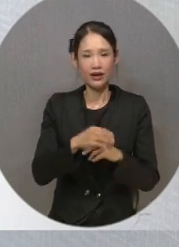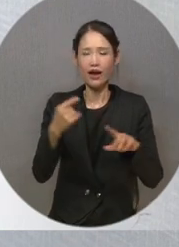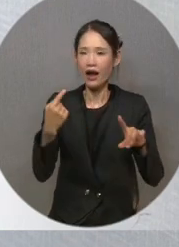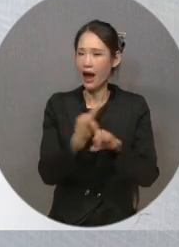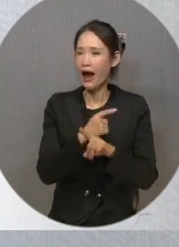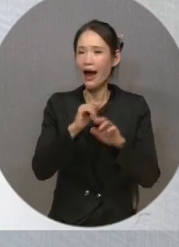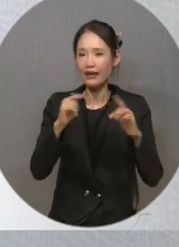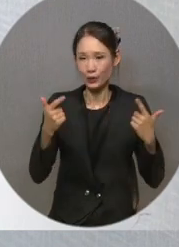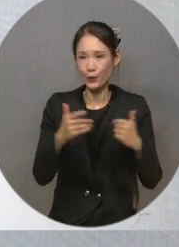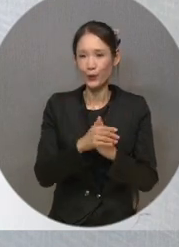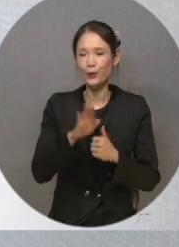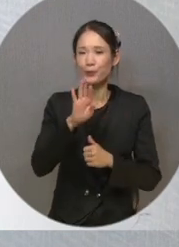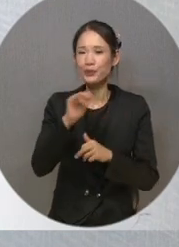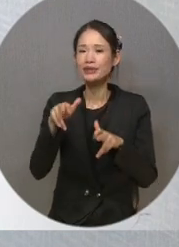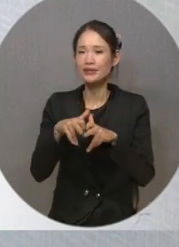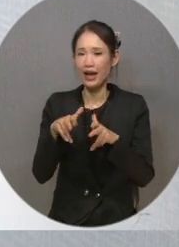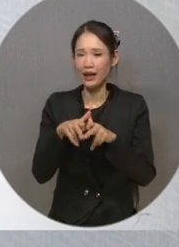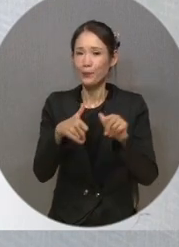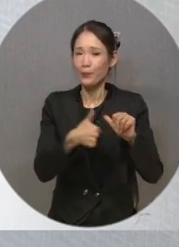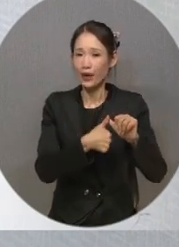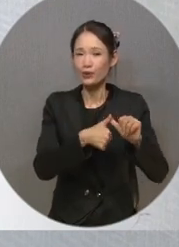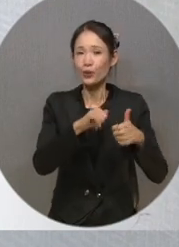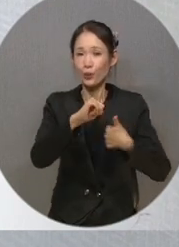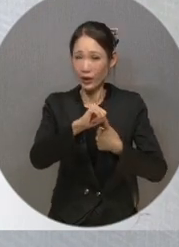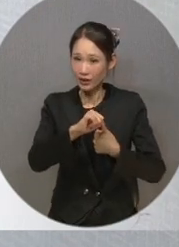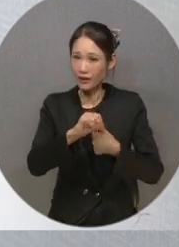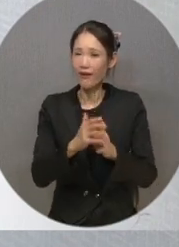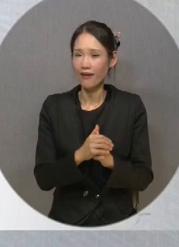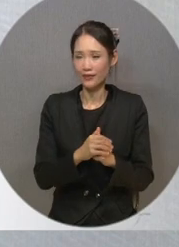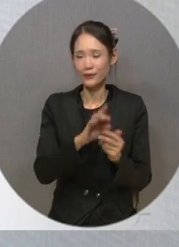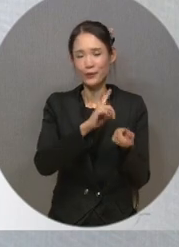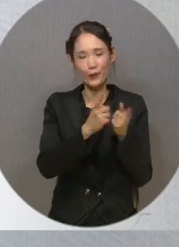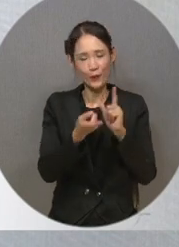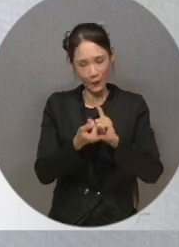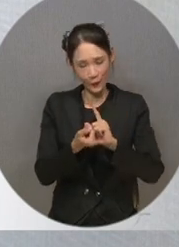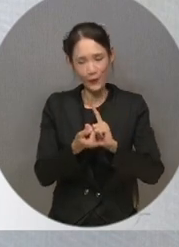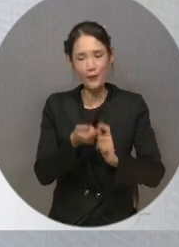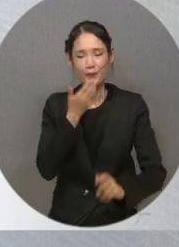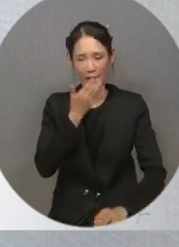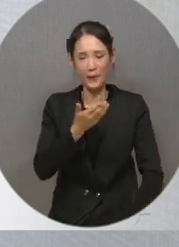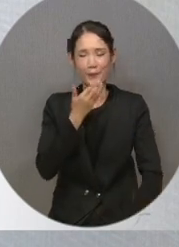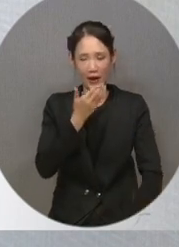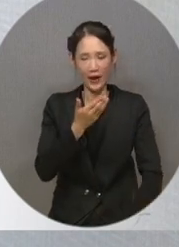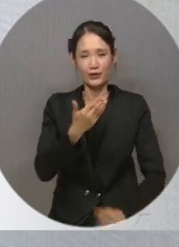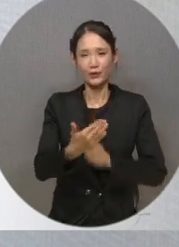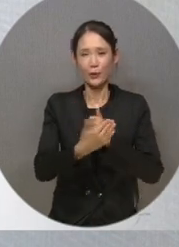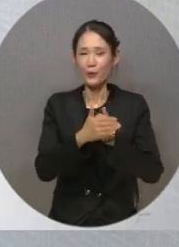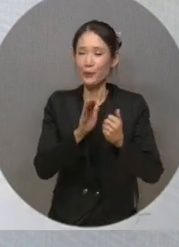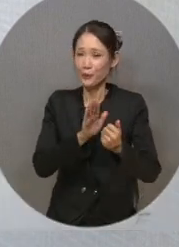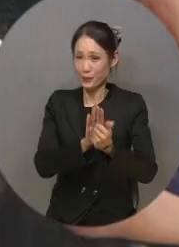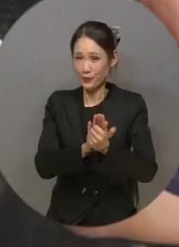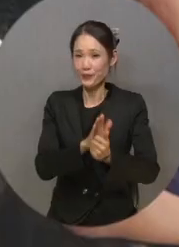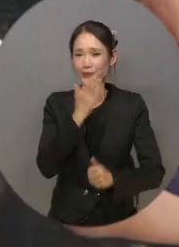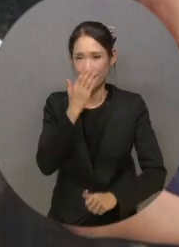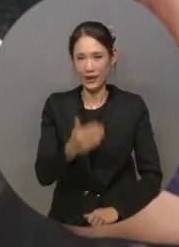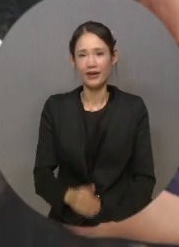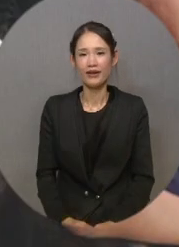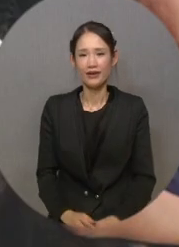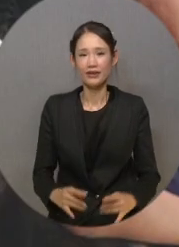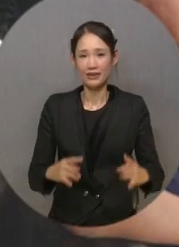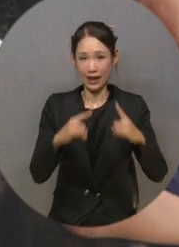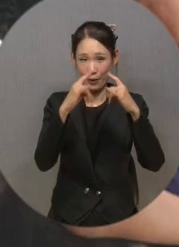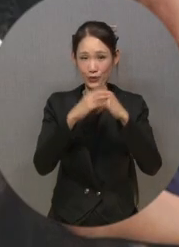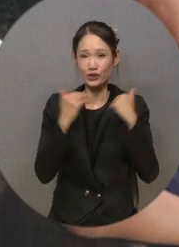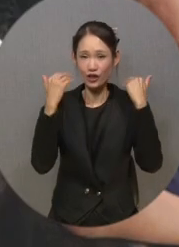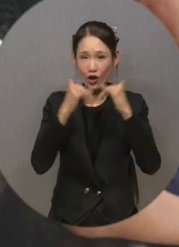아니고 비장애인도 멘토가 될 수 있고 또 어떨 때는 발달장애인도 멘토가 될 수 있다. 서로 도움을 주는 관계이기 때문에 캠프는